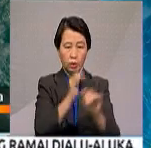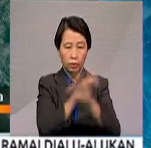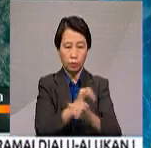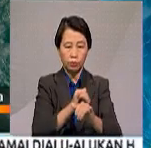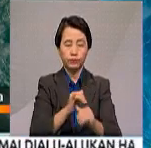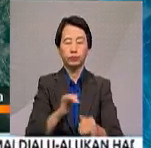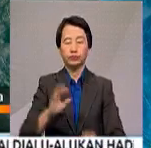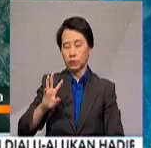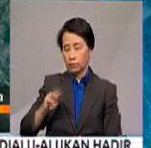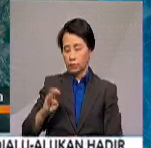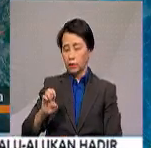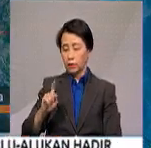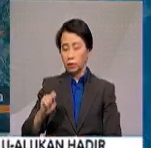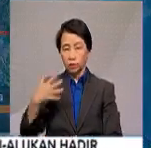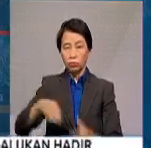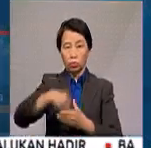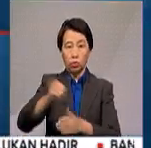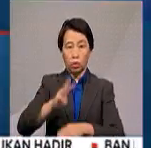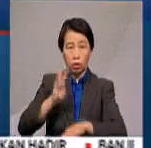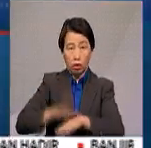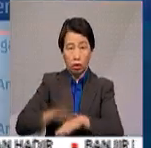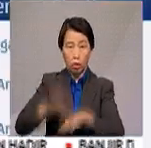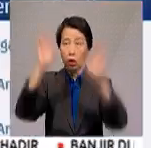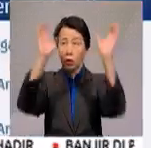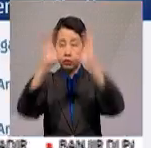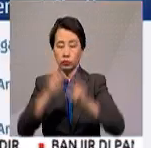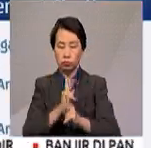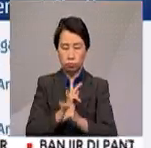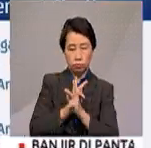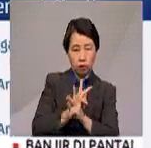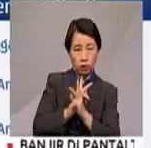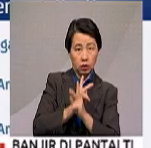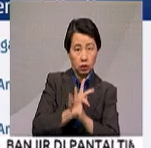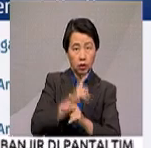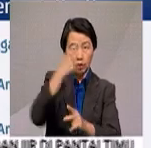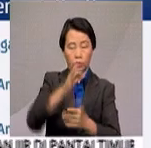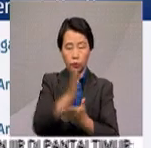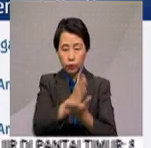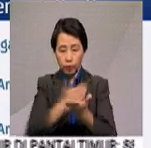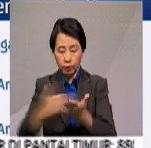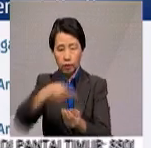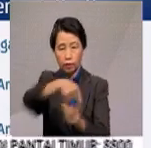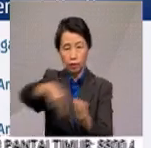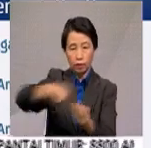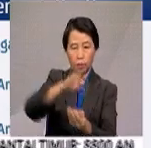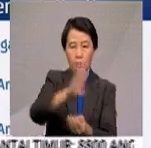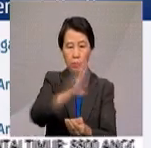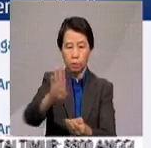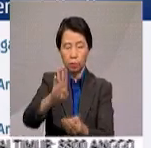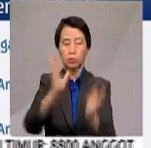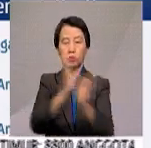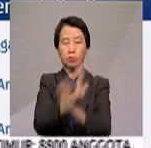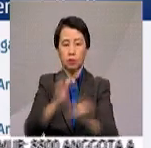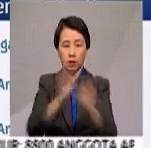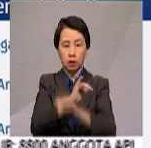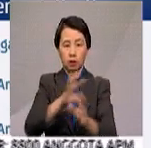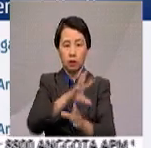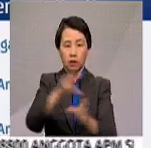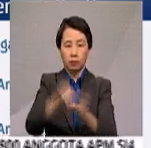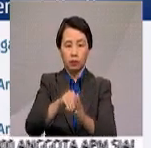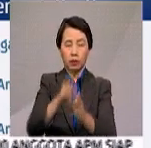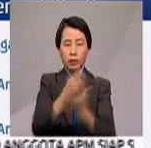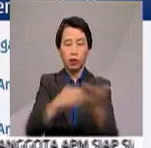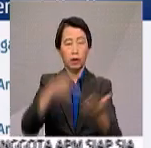Oleh itu, jabatan kami telah mengeluarkan amaran cuaca waspada bagi bahagian di sekitar barat negeri Sarawak ini meliputi